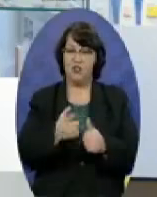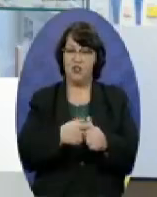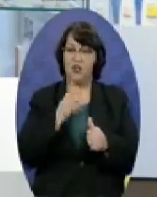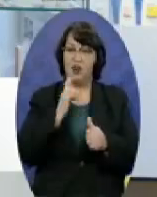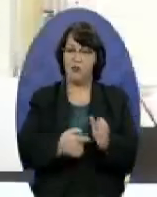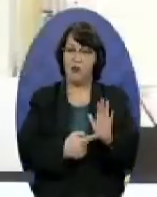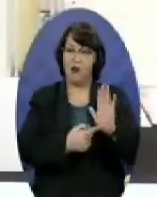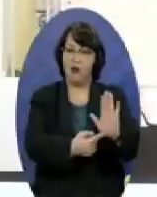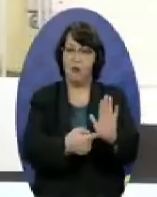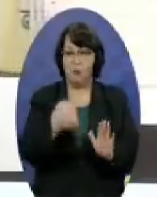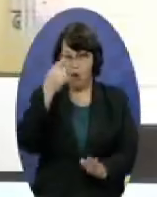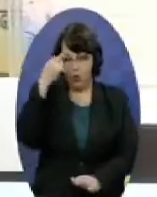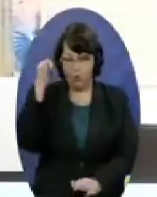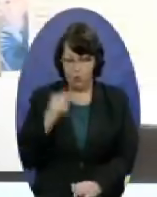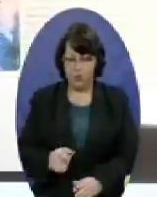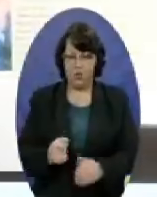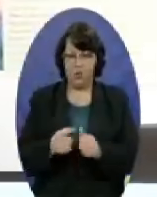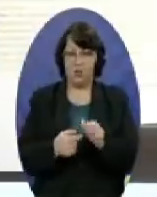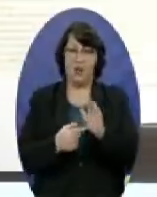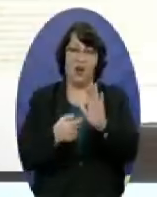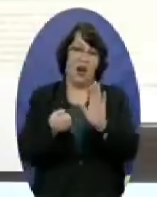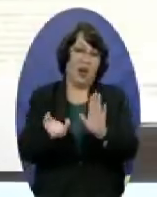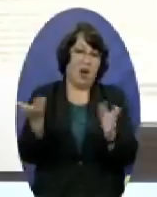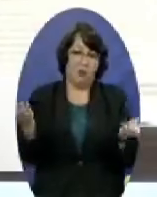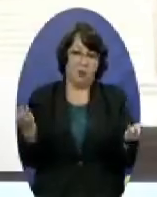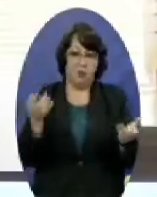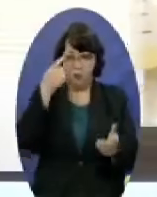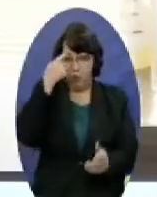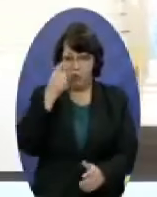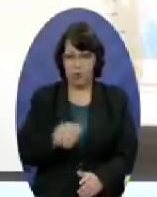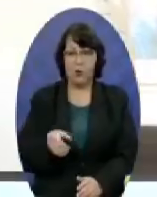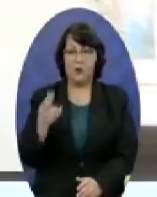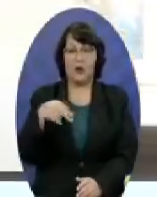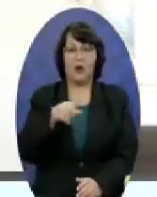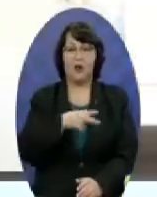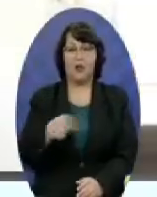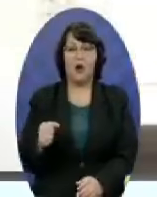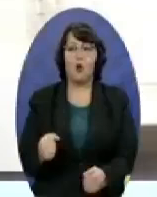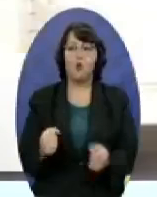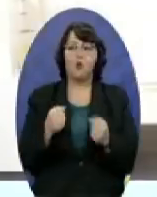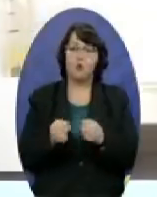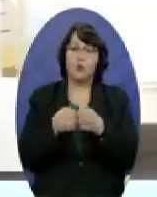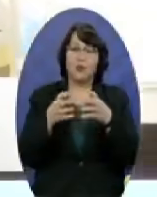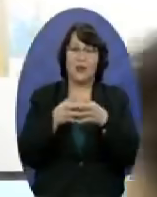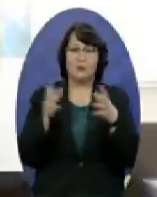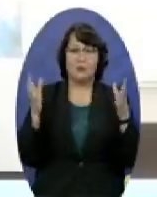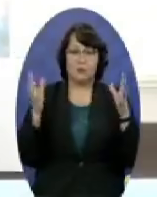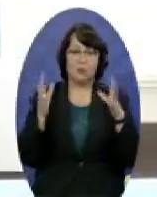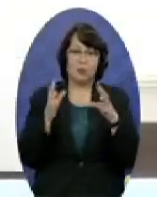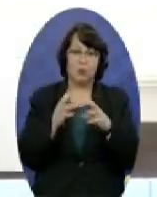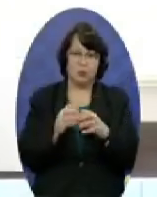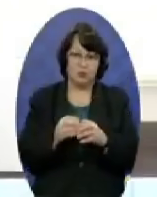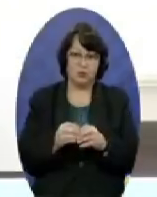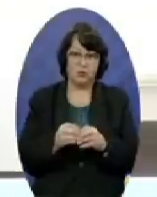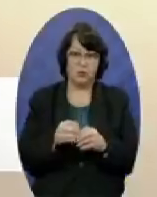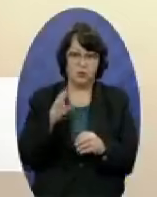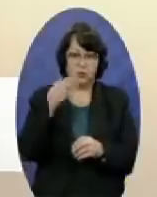л танилцуулагддаг. Энэ хэрээр Монгол хүний дархлаа бүтээмж бүдгэрж байгааг тэрээр мөн сануулж байсан юм а. Улс